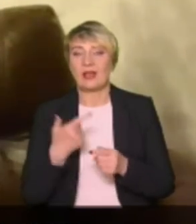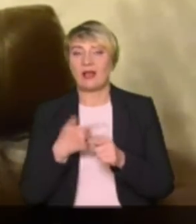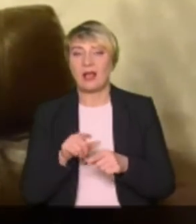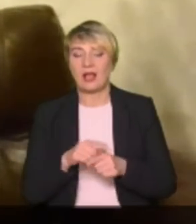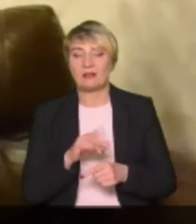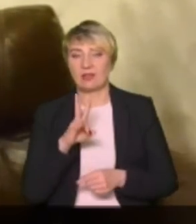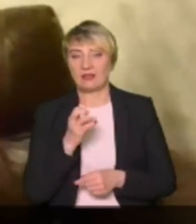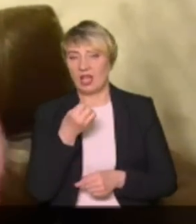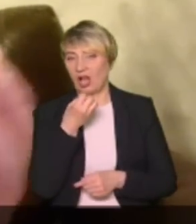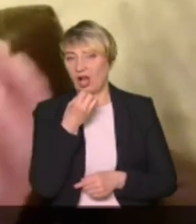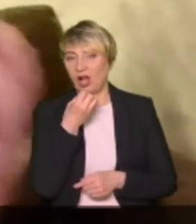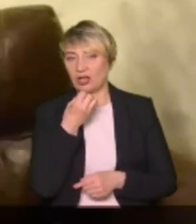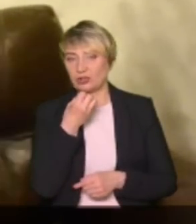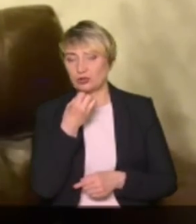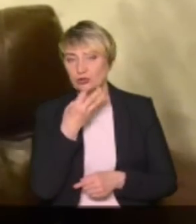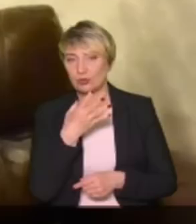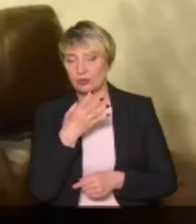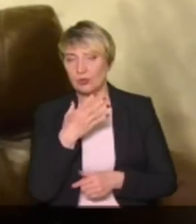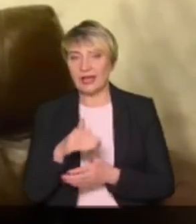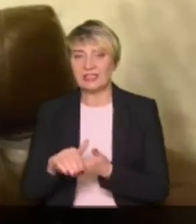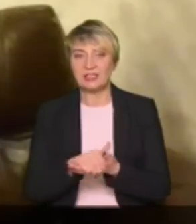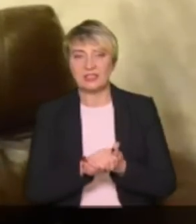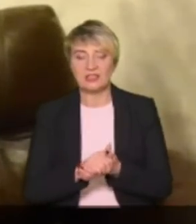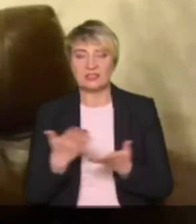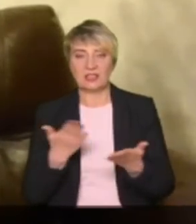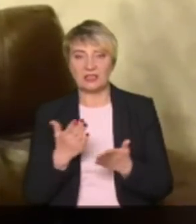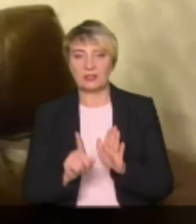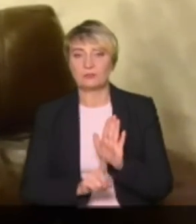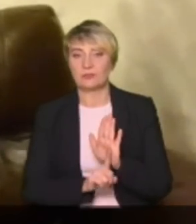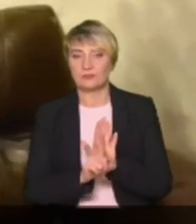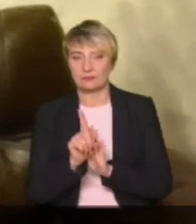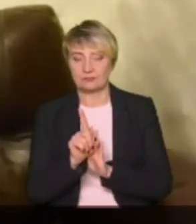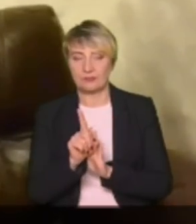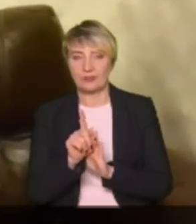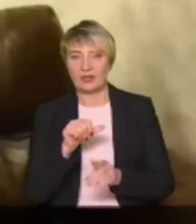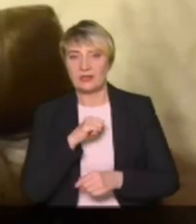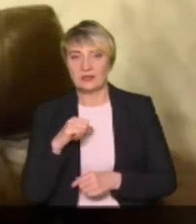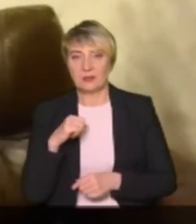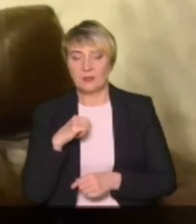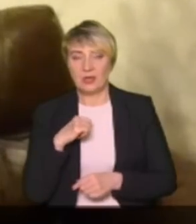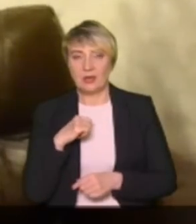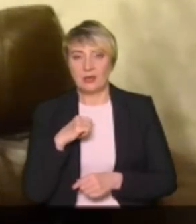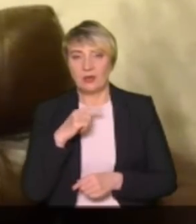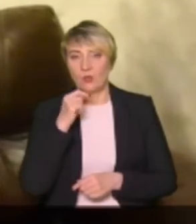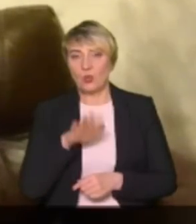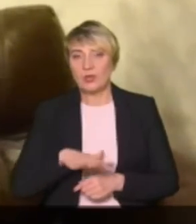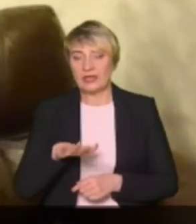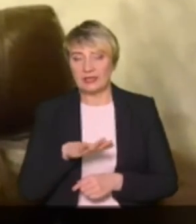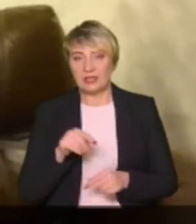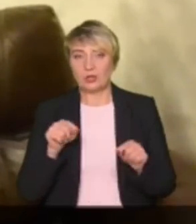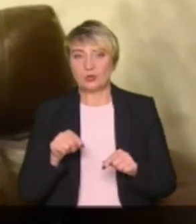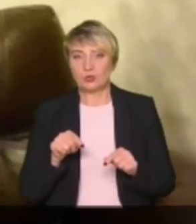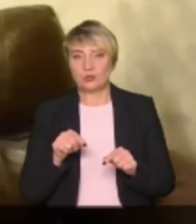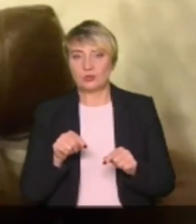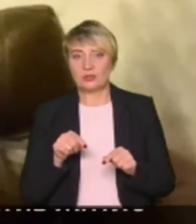европейского чувства единства, к которому ведь и сама Украина, на самом деле, ведь тянется. Так что тут,